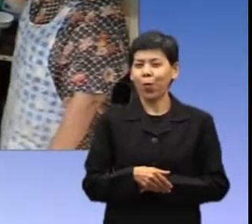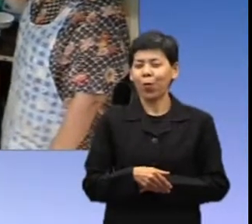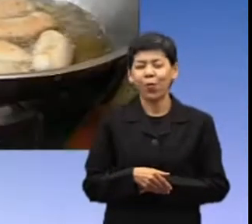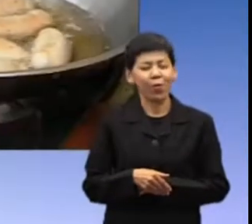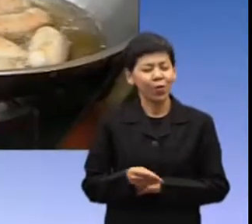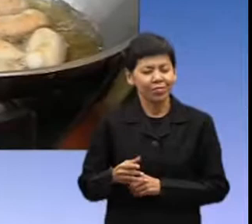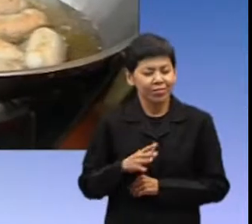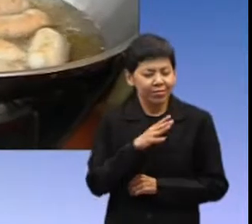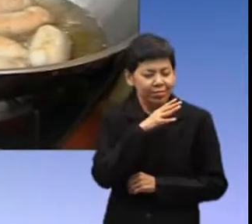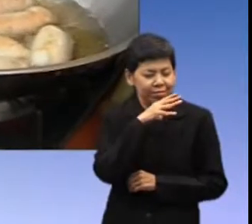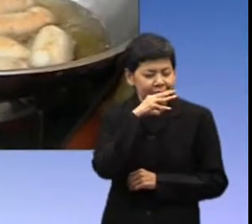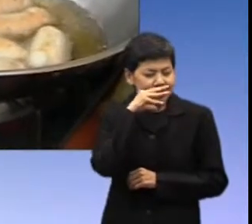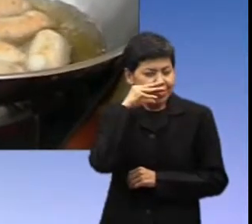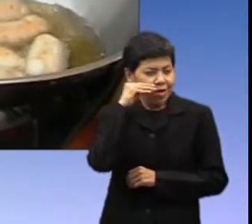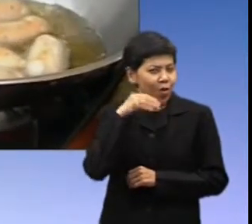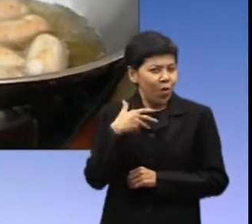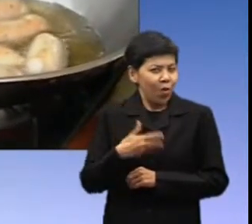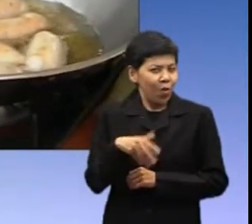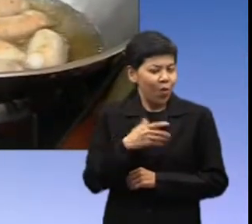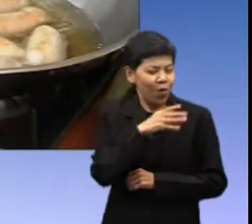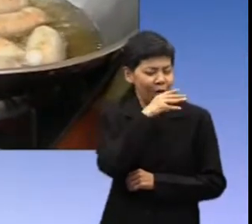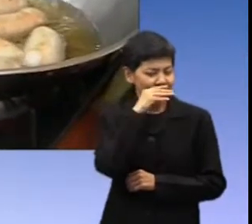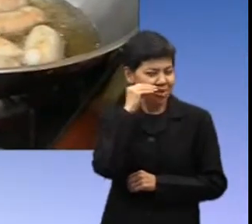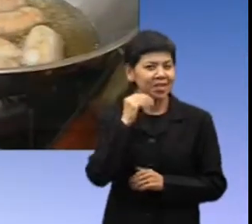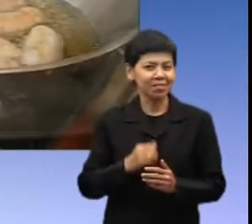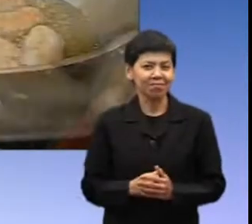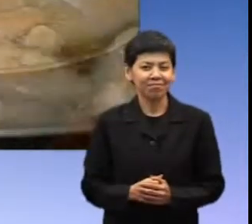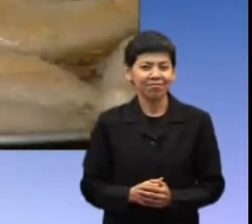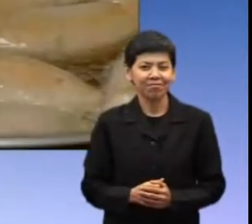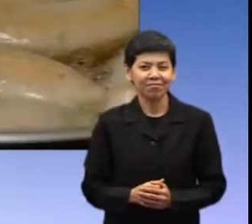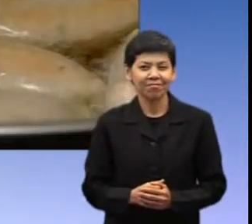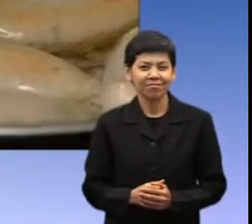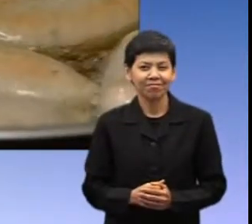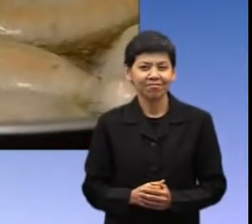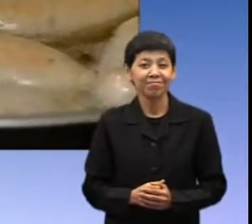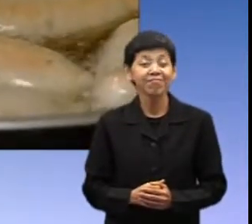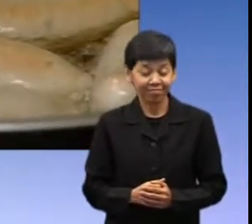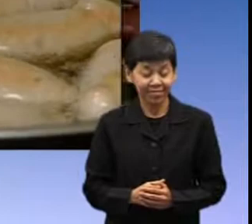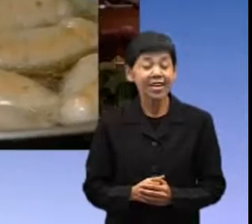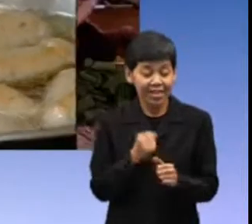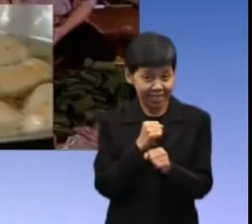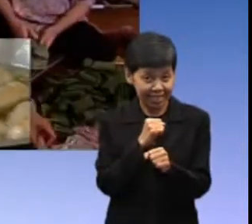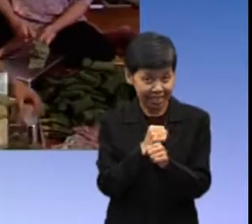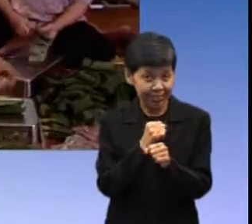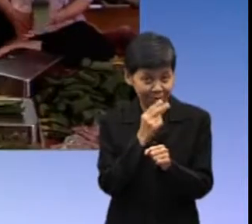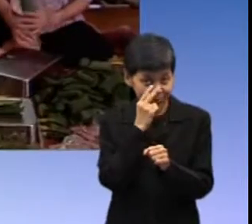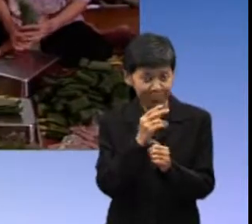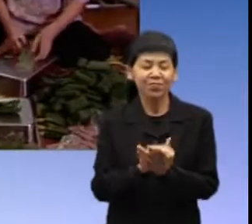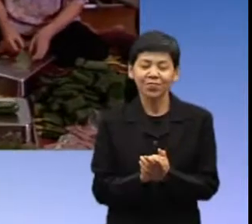วแหมกลิ่นหอมจั่วน้ำลายไม่ใช่เล่นเลยหรอครับและนี่คือเบื้องหลังความอร่